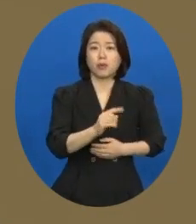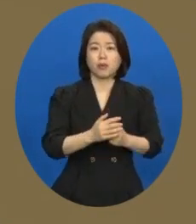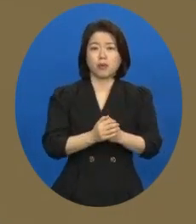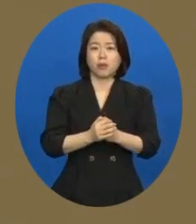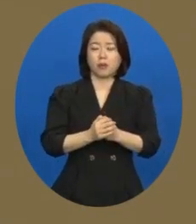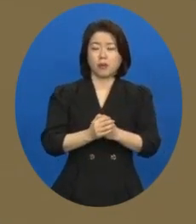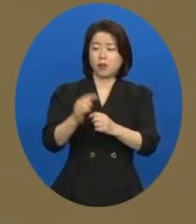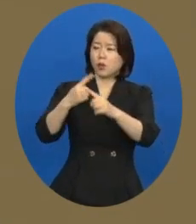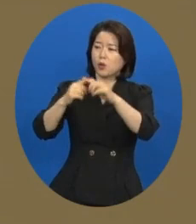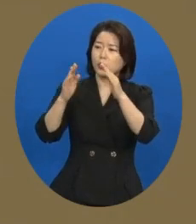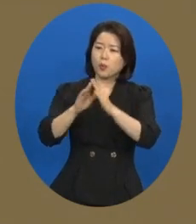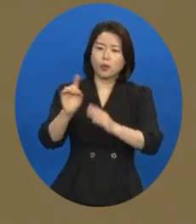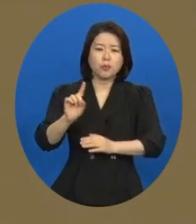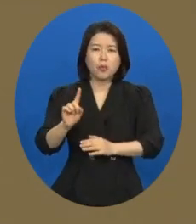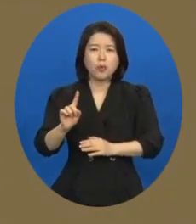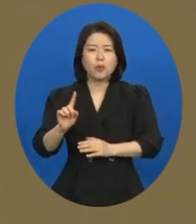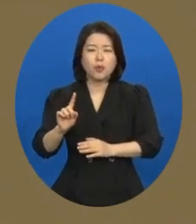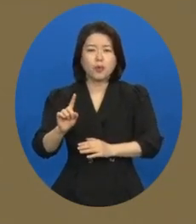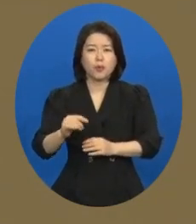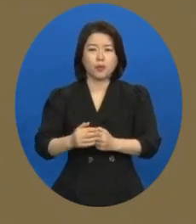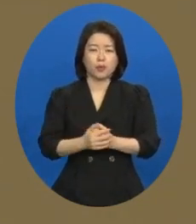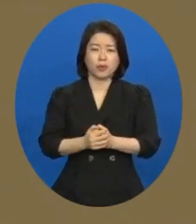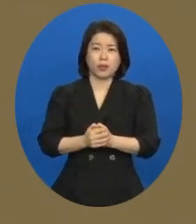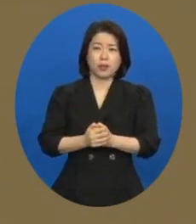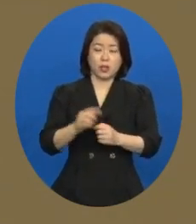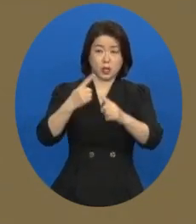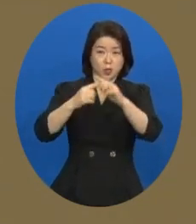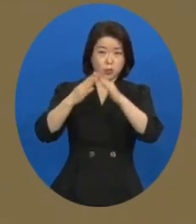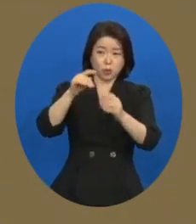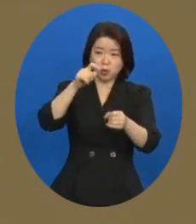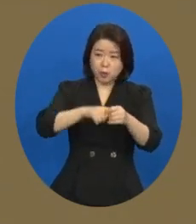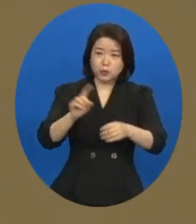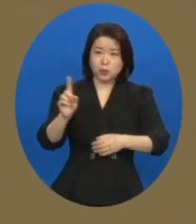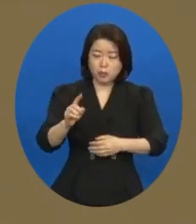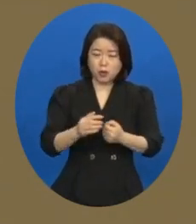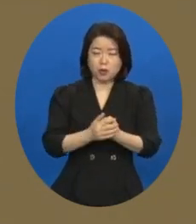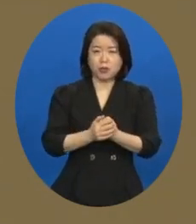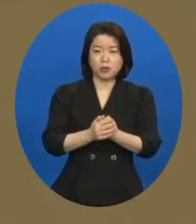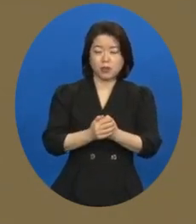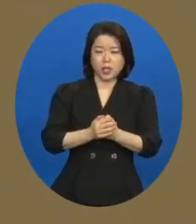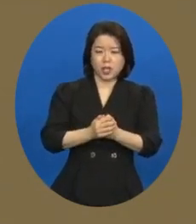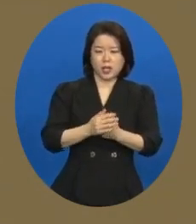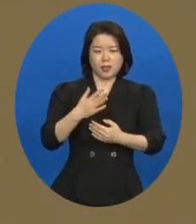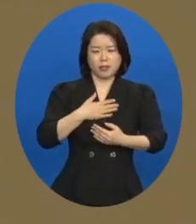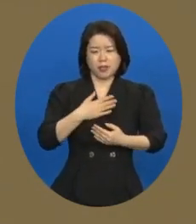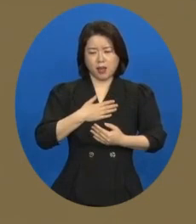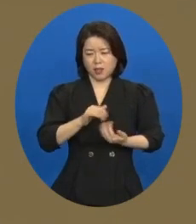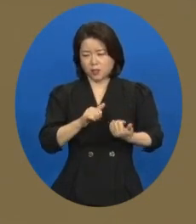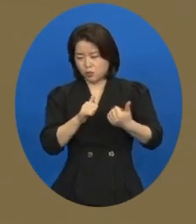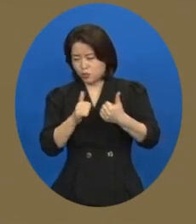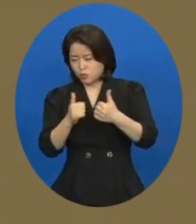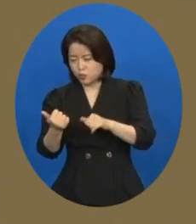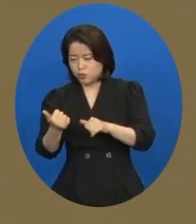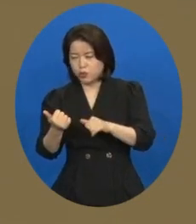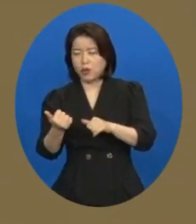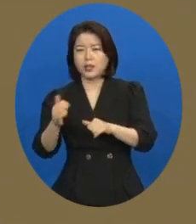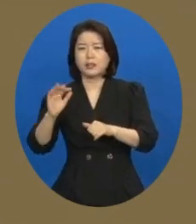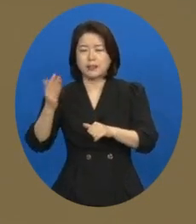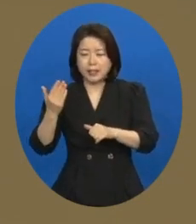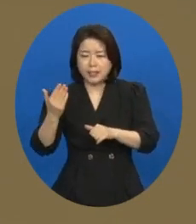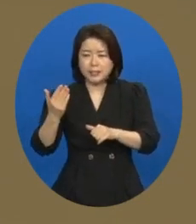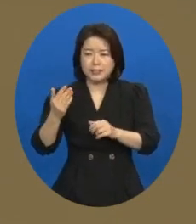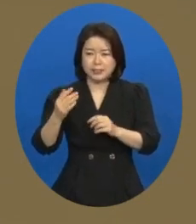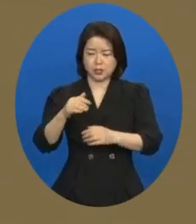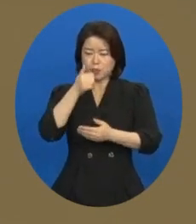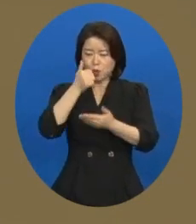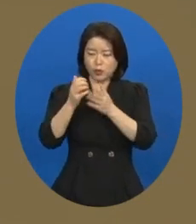도대체 교회는 어떤 곳이지요? 교회는 죽을 수밖에 없는 죄인을 살려 구원하는 곳이